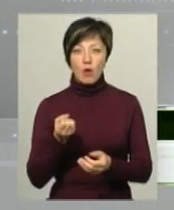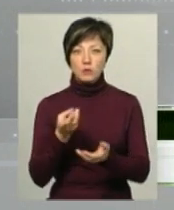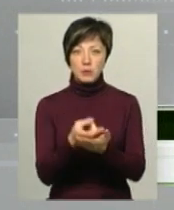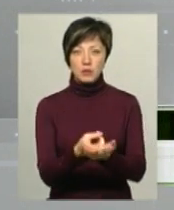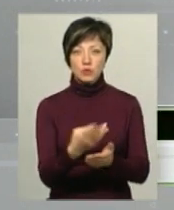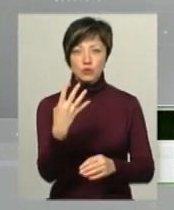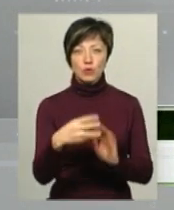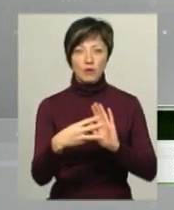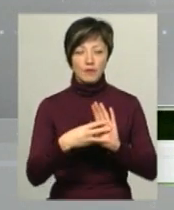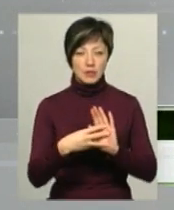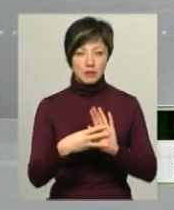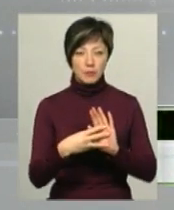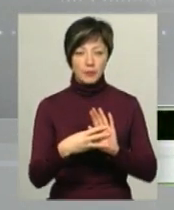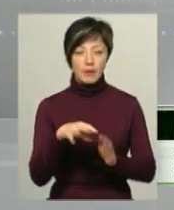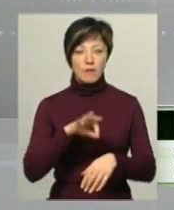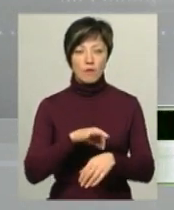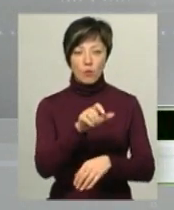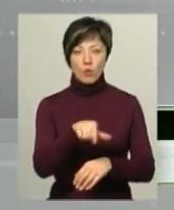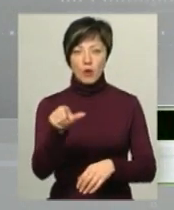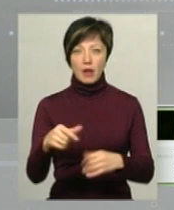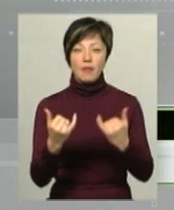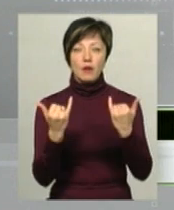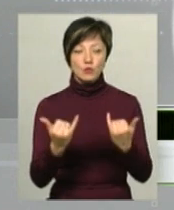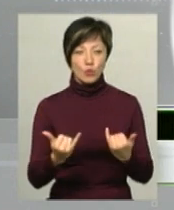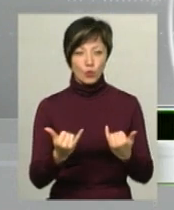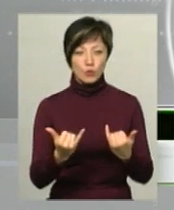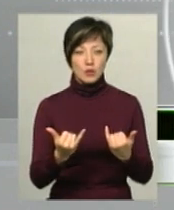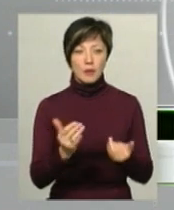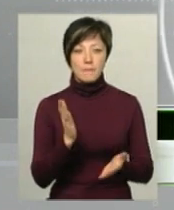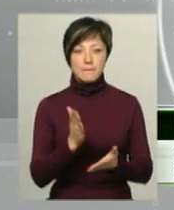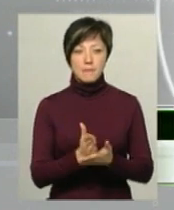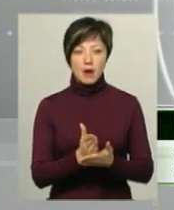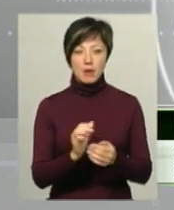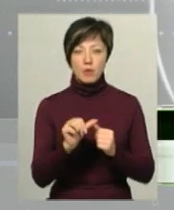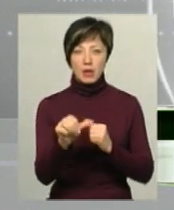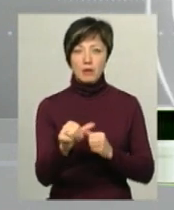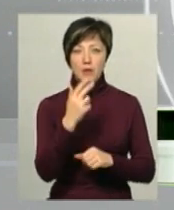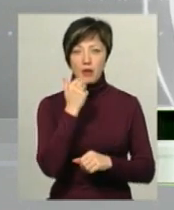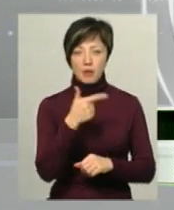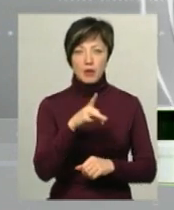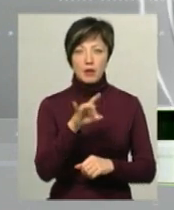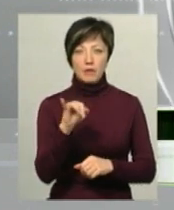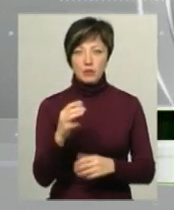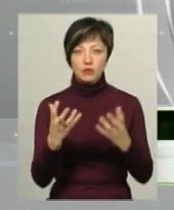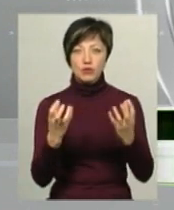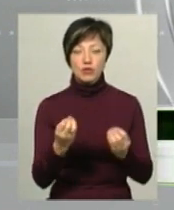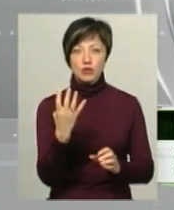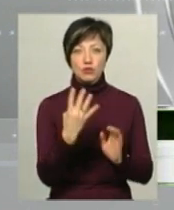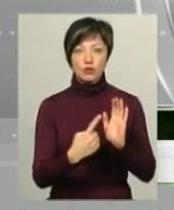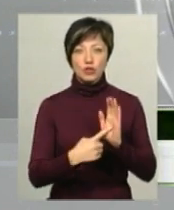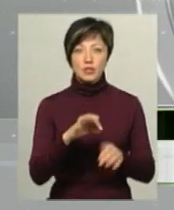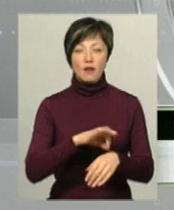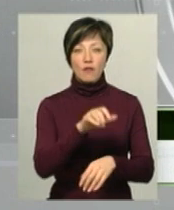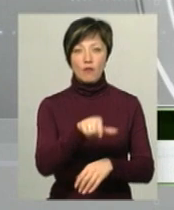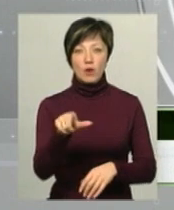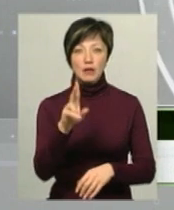Госпіталізовано 48 хворих. На сьогодні маємо, крім грипу та ГРВІ, ще 46 хворих